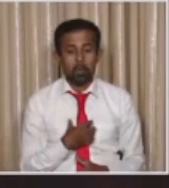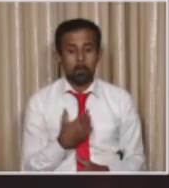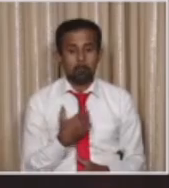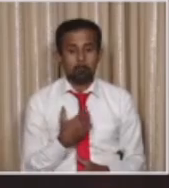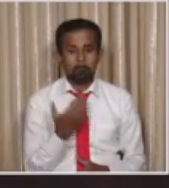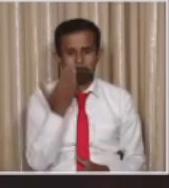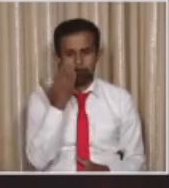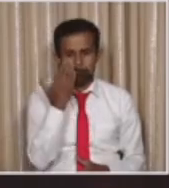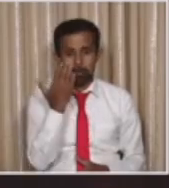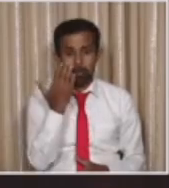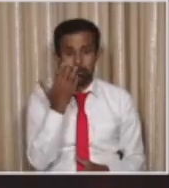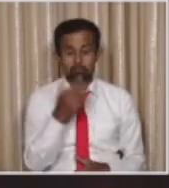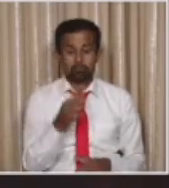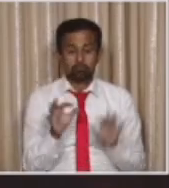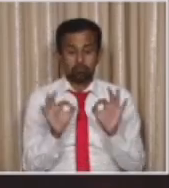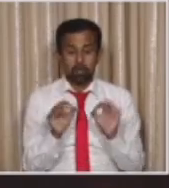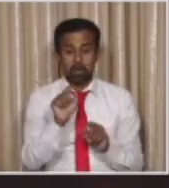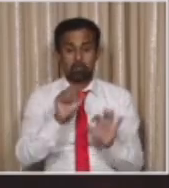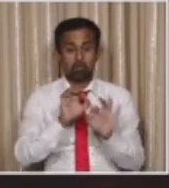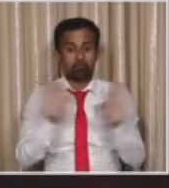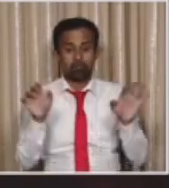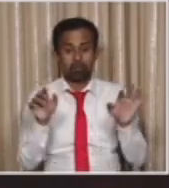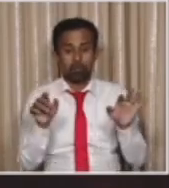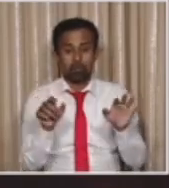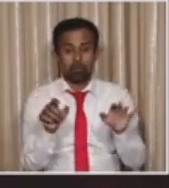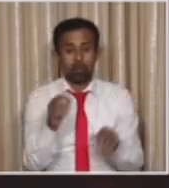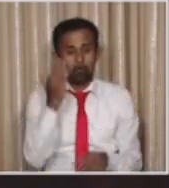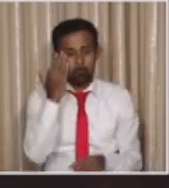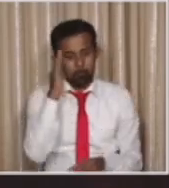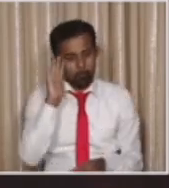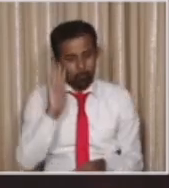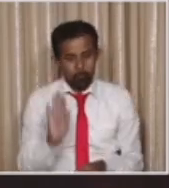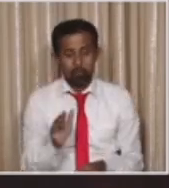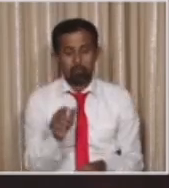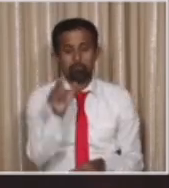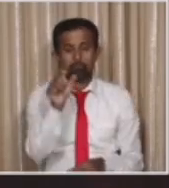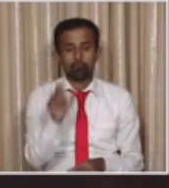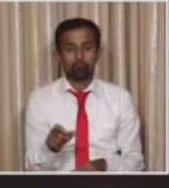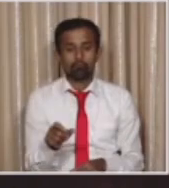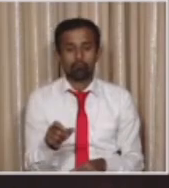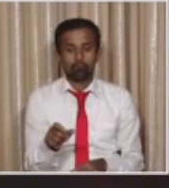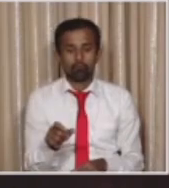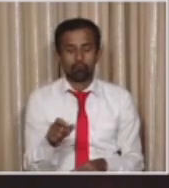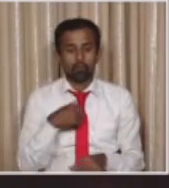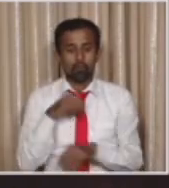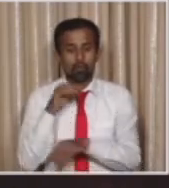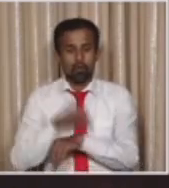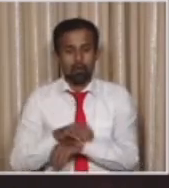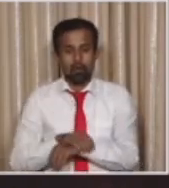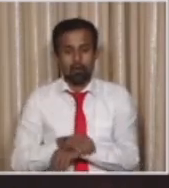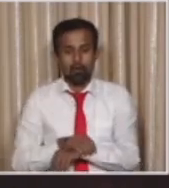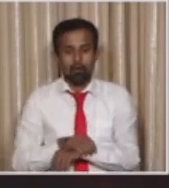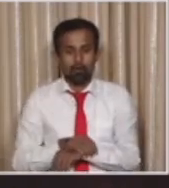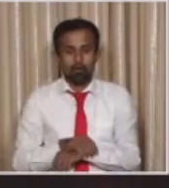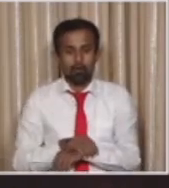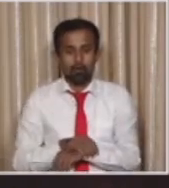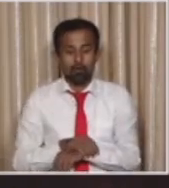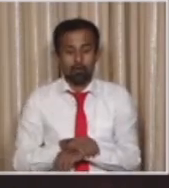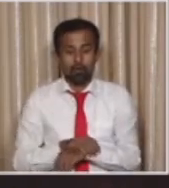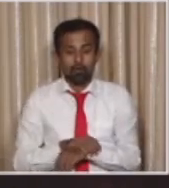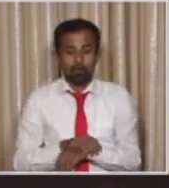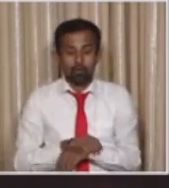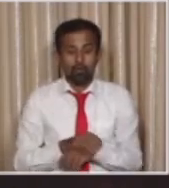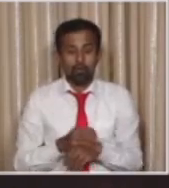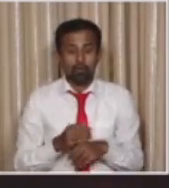ඉතාම ආකර්ෂණීය ජනප්‍රිය චර්යා ස්වභාවයක් මත මේක මං අඳුනගන්නේ අර ඕවර්ඕල් පික්චර්